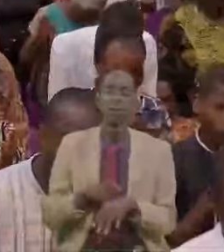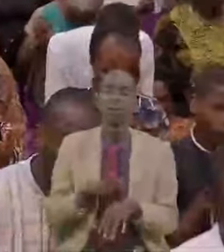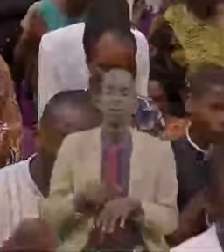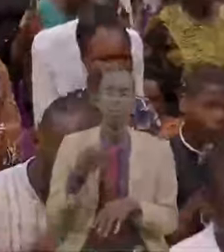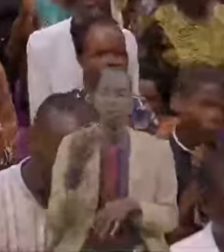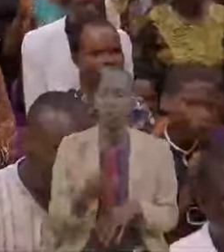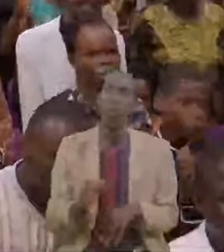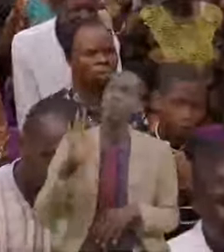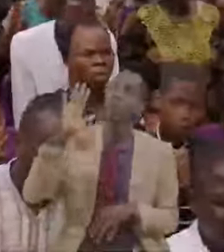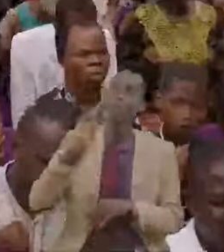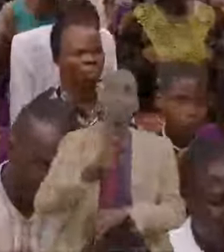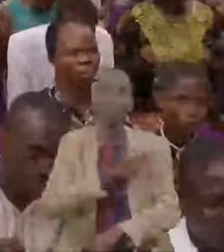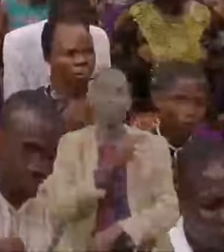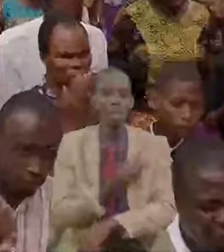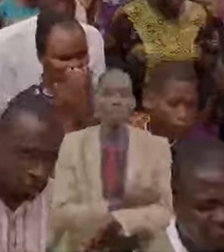L'heure de sa force.